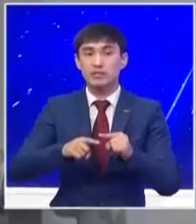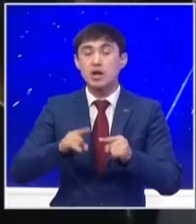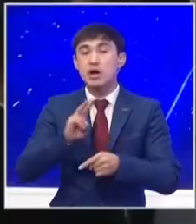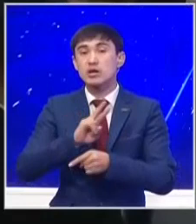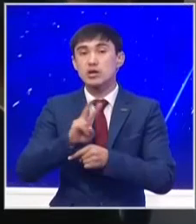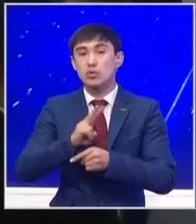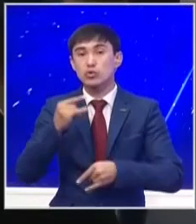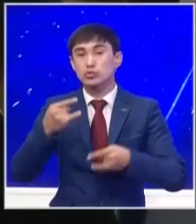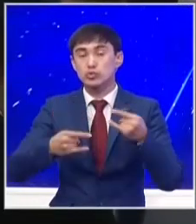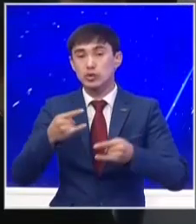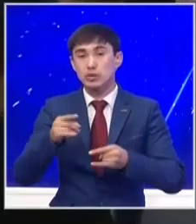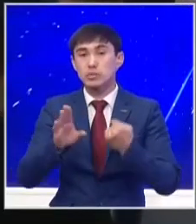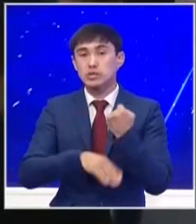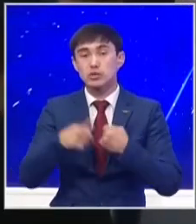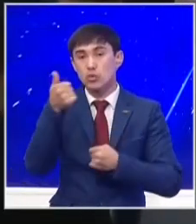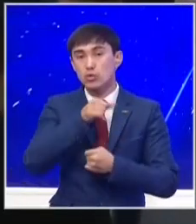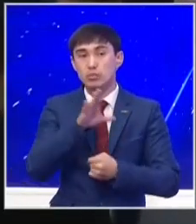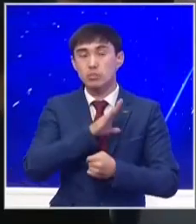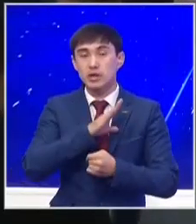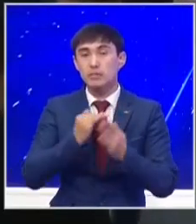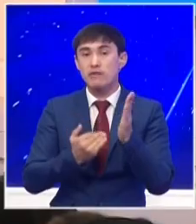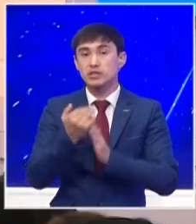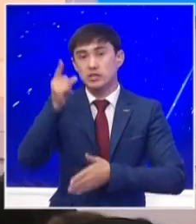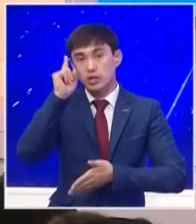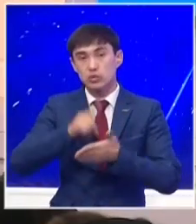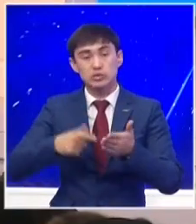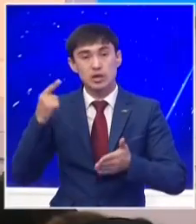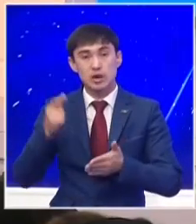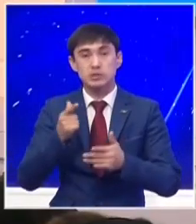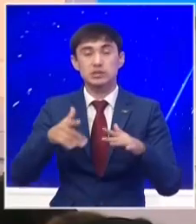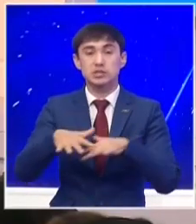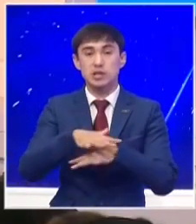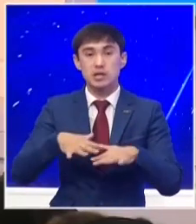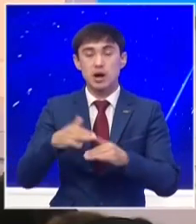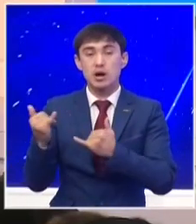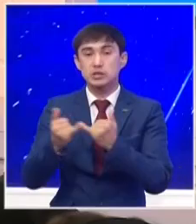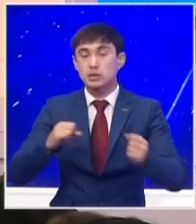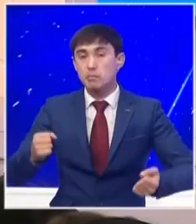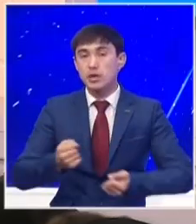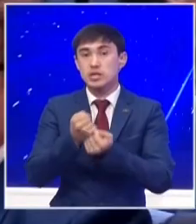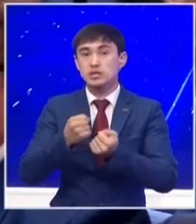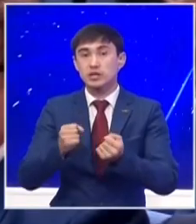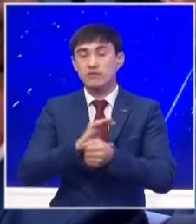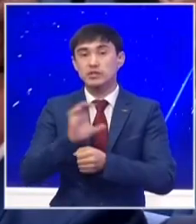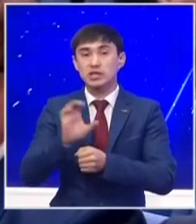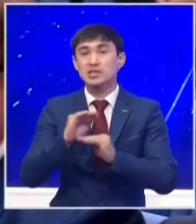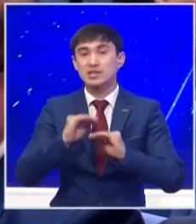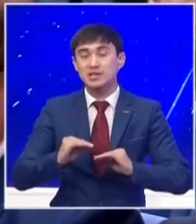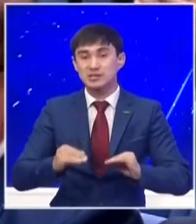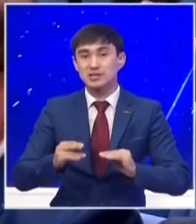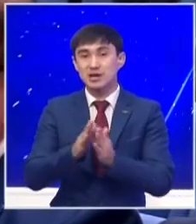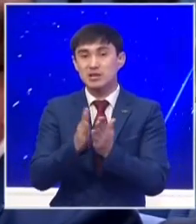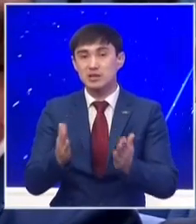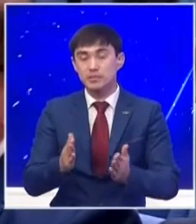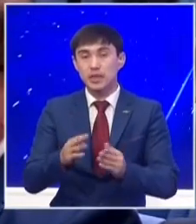в последние годы. Были озвучены вопросы о повышении религиозной грамотности населения, оказании поддержки в издании детской литературы.